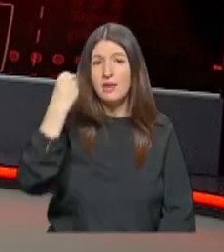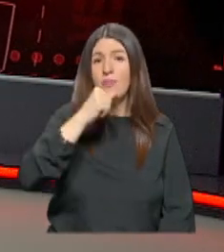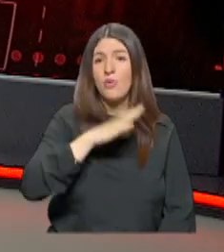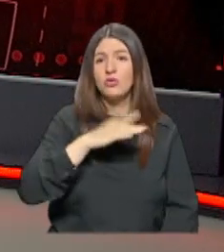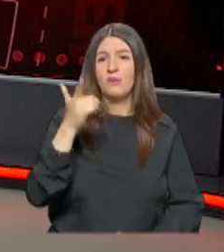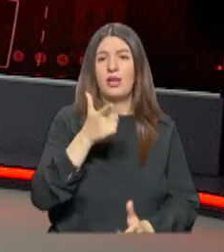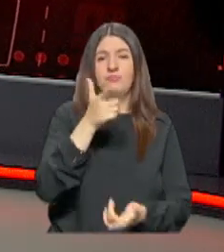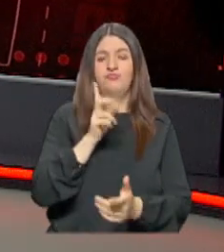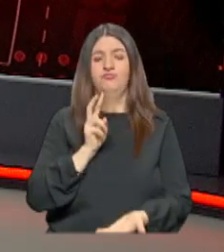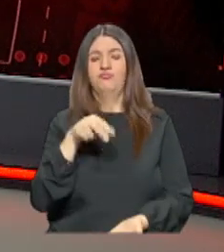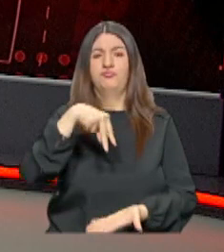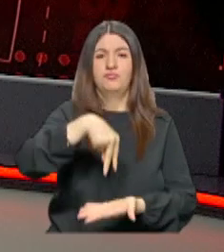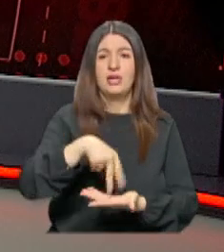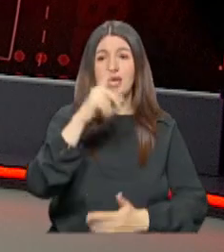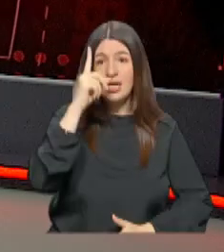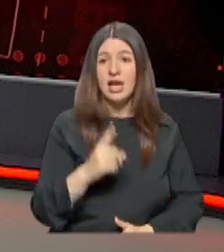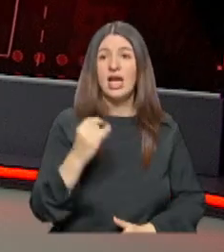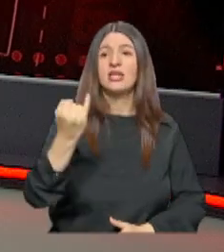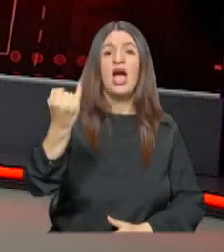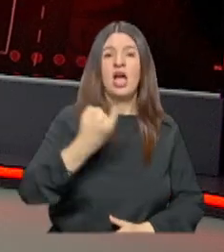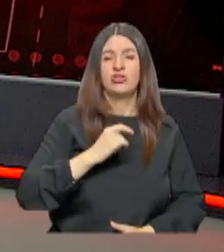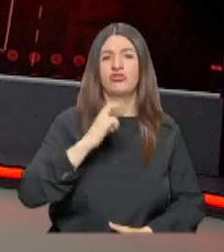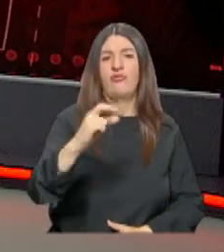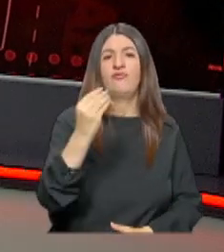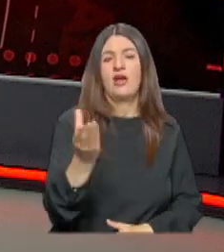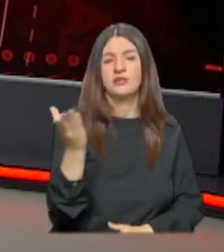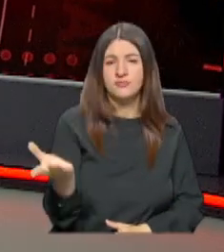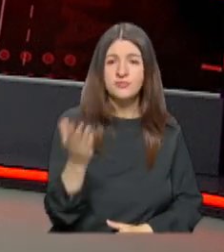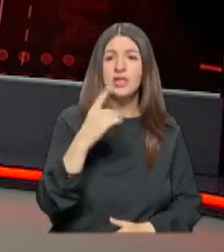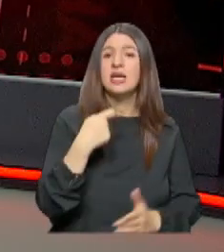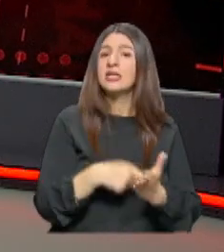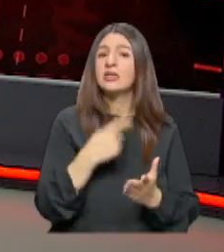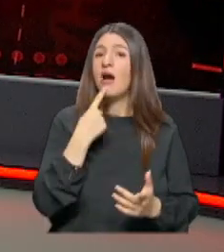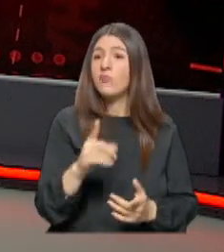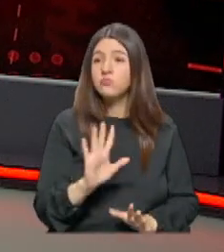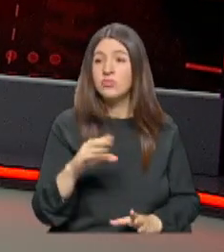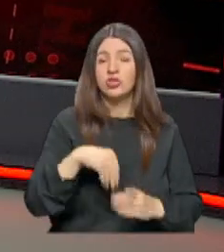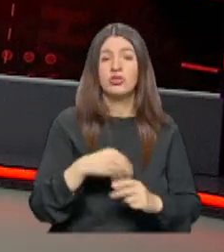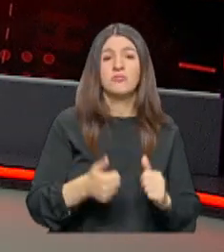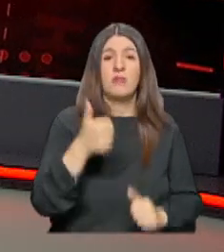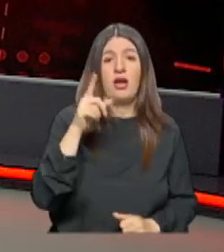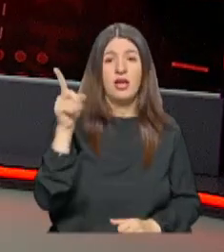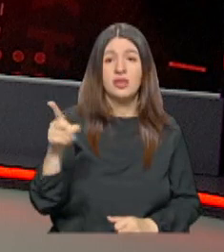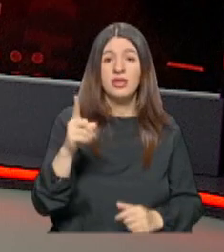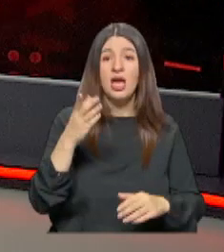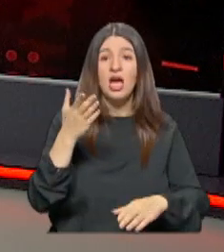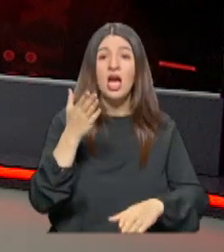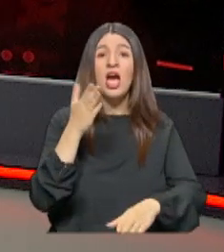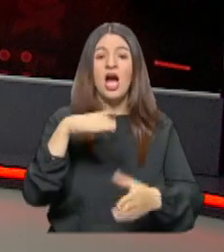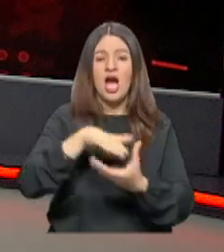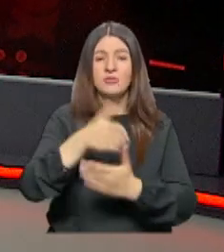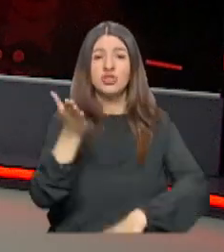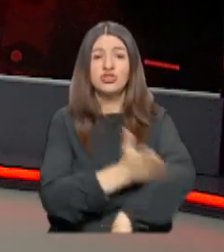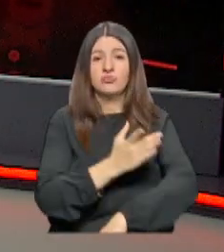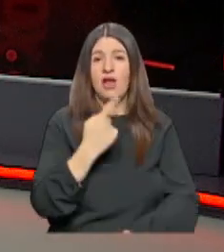İmamoğlu kameralar karşısına geçip ilk kez eleştirilere yanıt verdi. İsim vermeden İçişleri Bakanı Soylu'ya çizme göndermesi